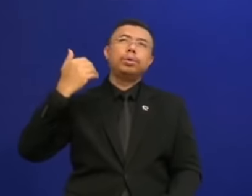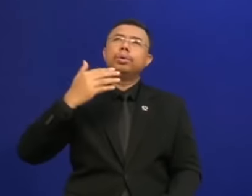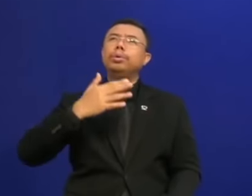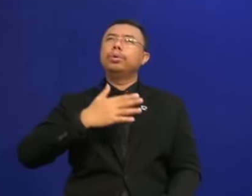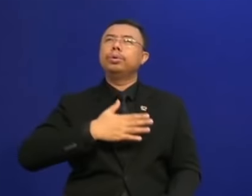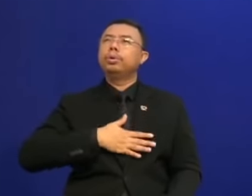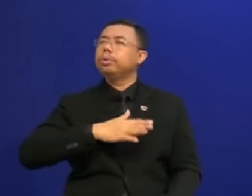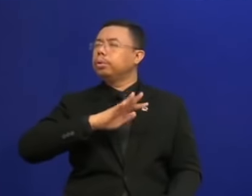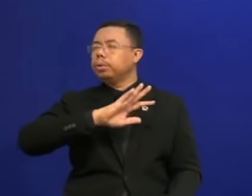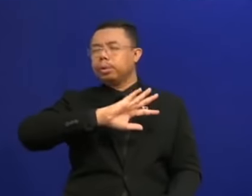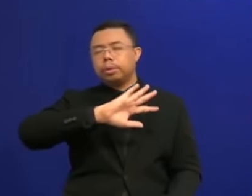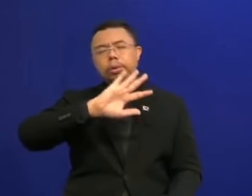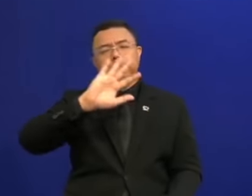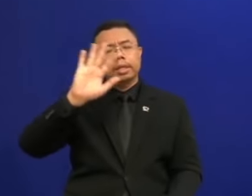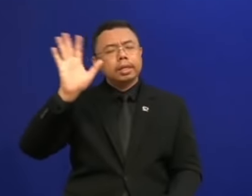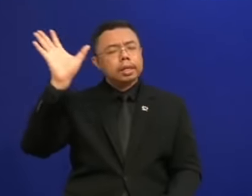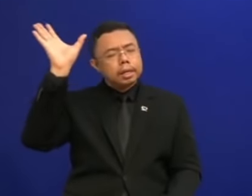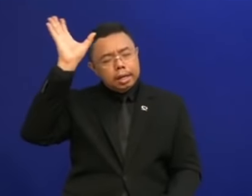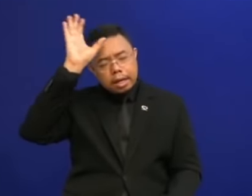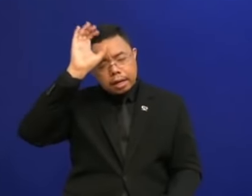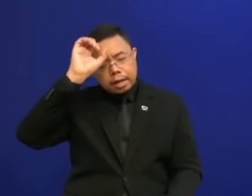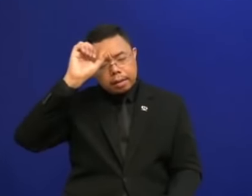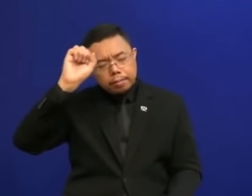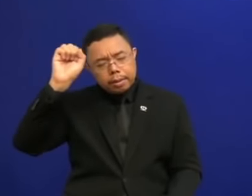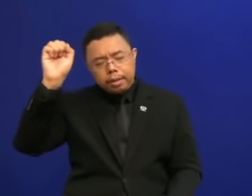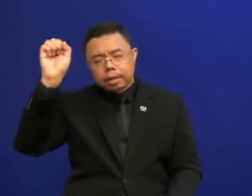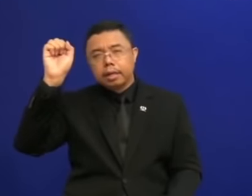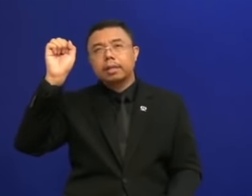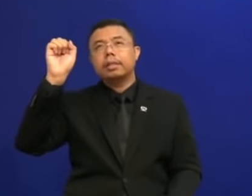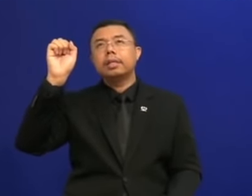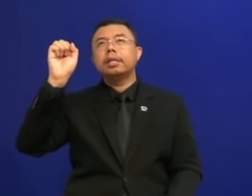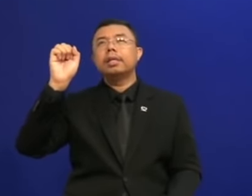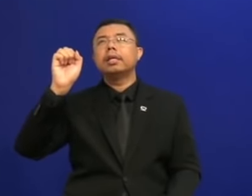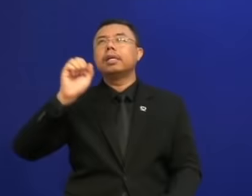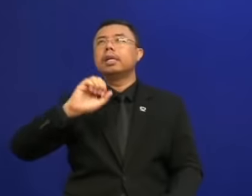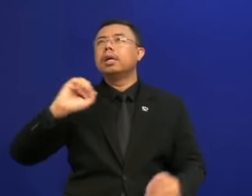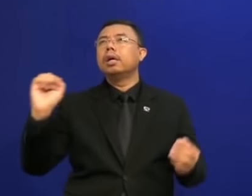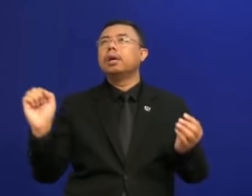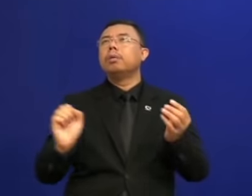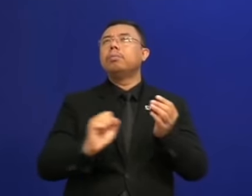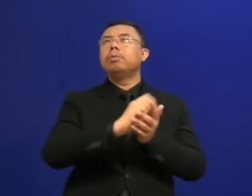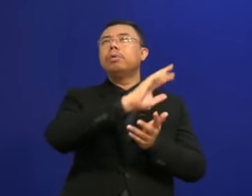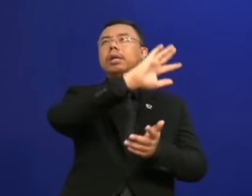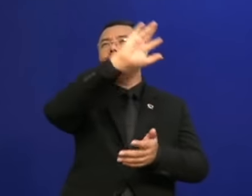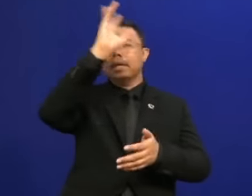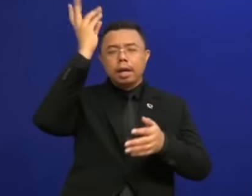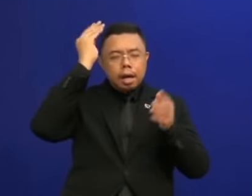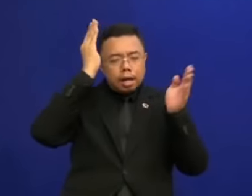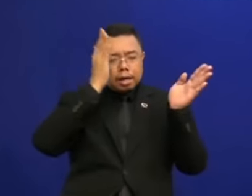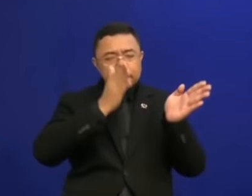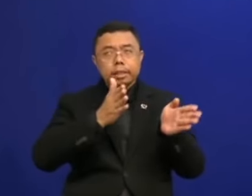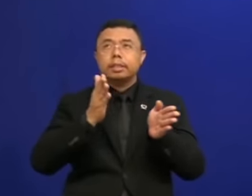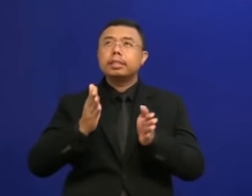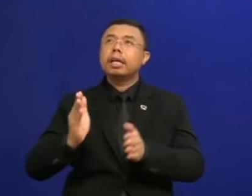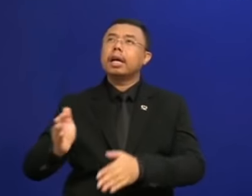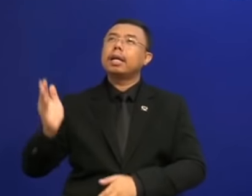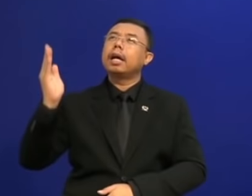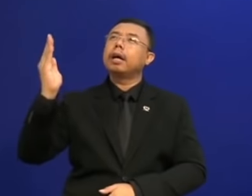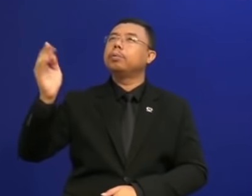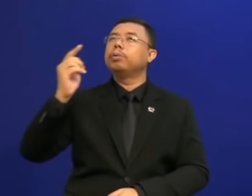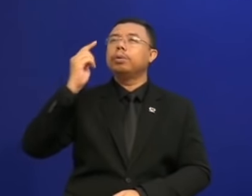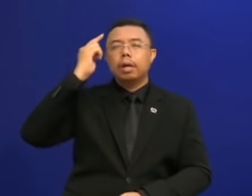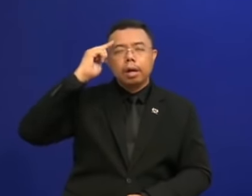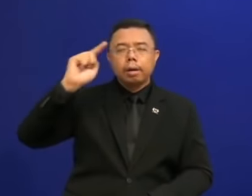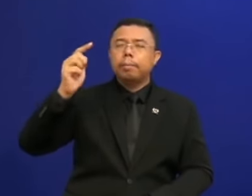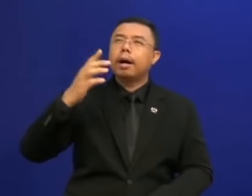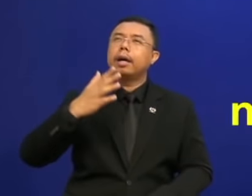Dulu ku tidak mengerti mulia